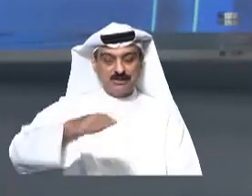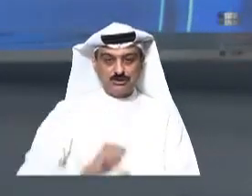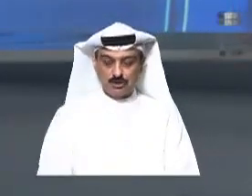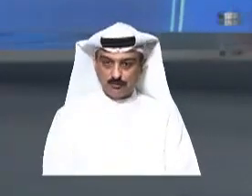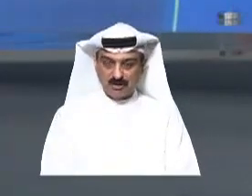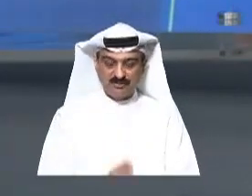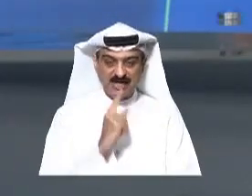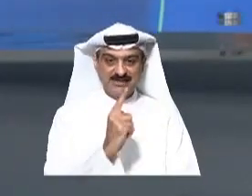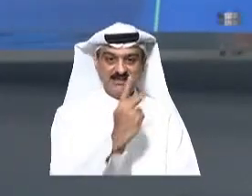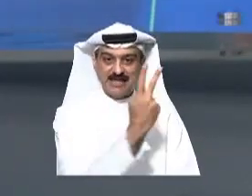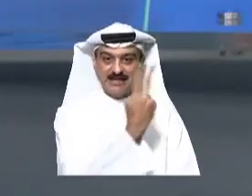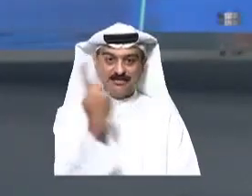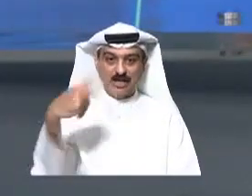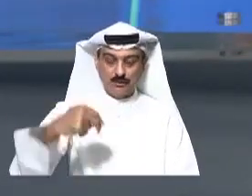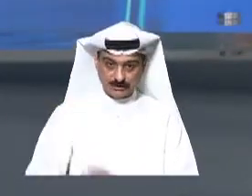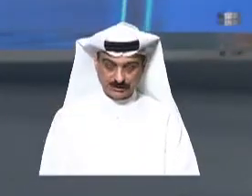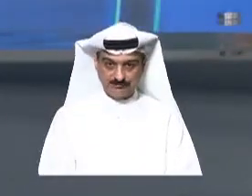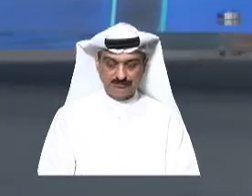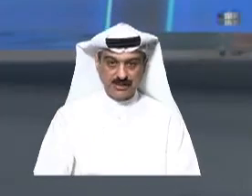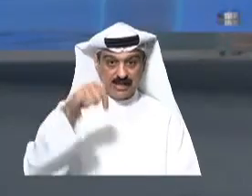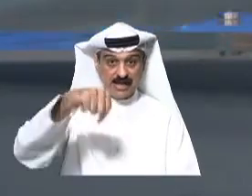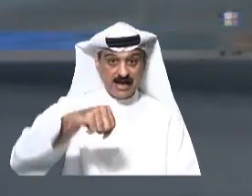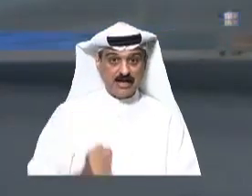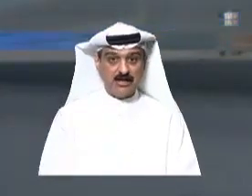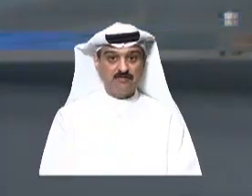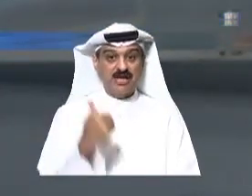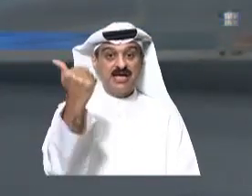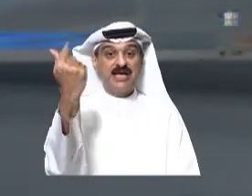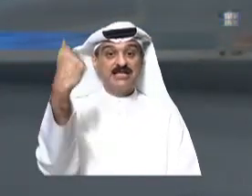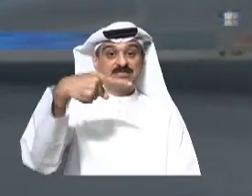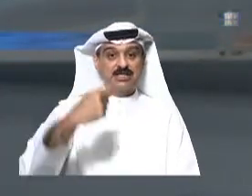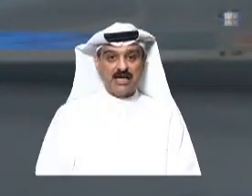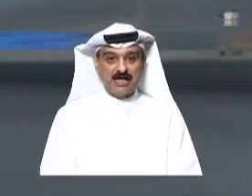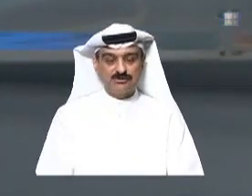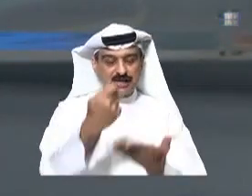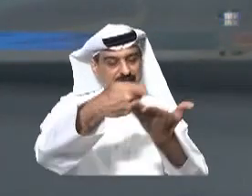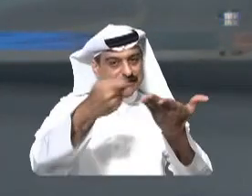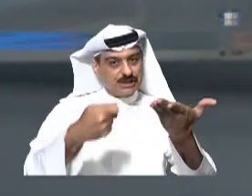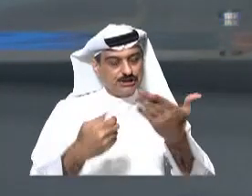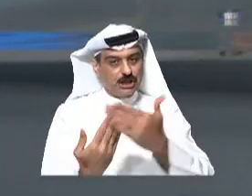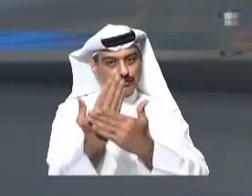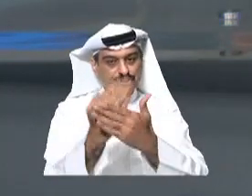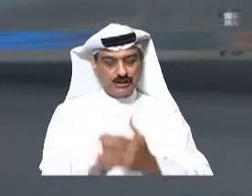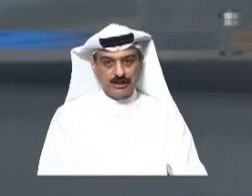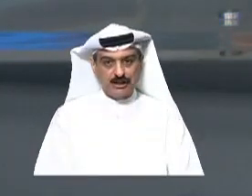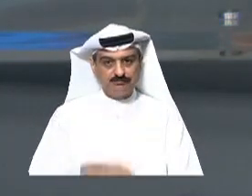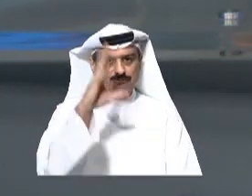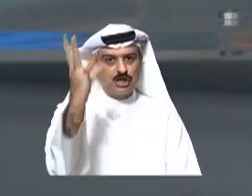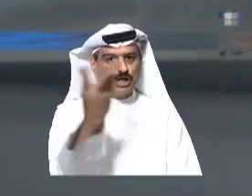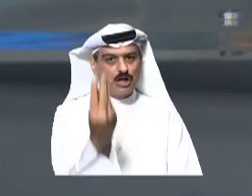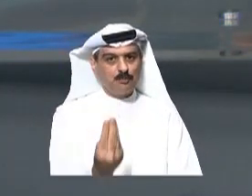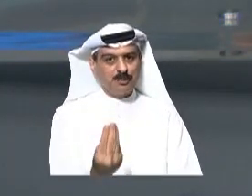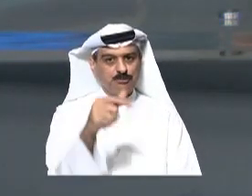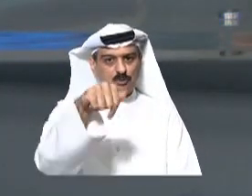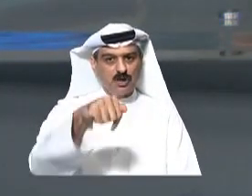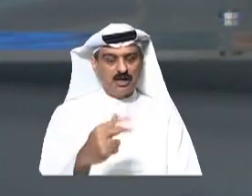التوالي، وتقدم للسباق الانتخابي اليوم 16 مرشحا ليرتفع العدد الإجمالي